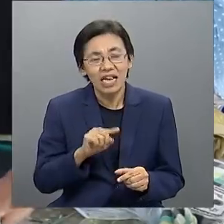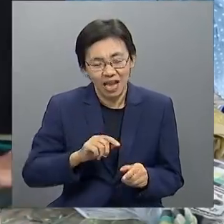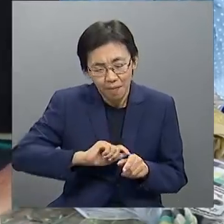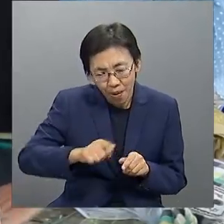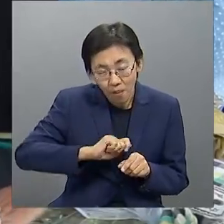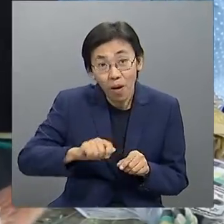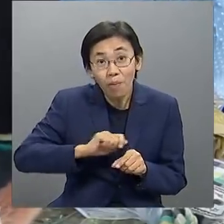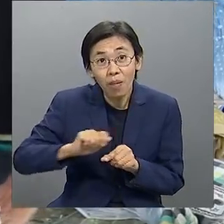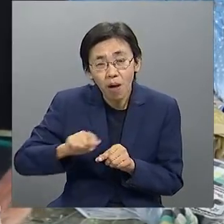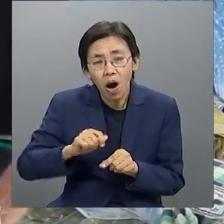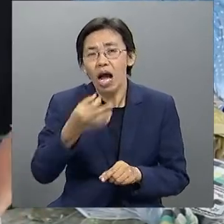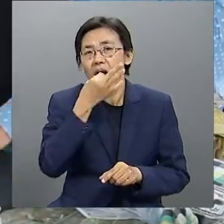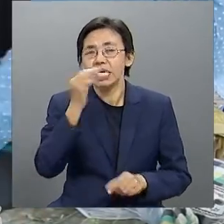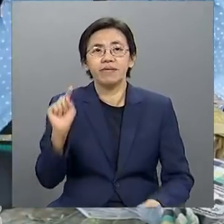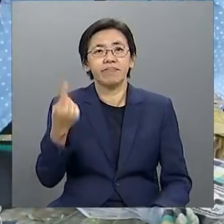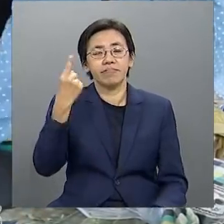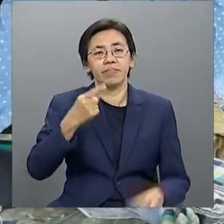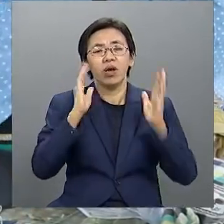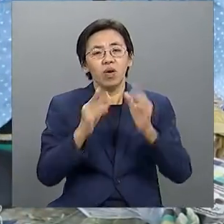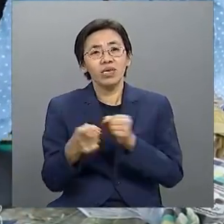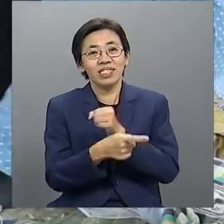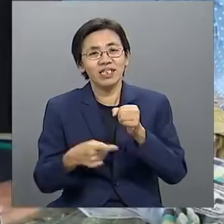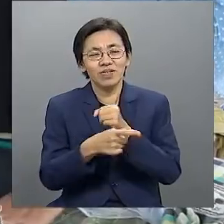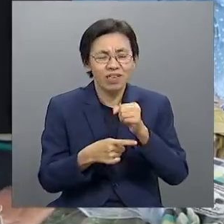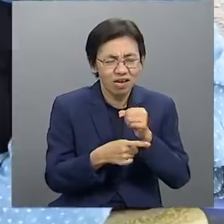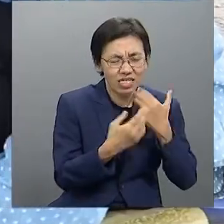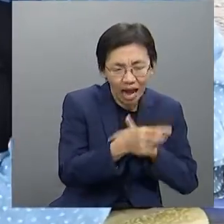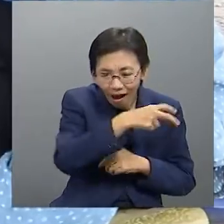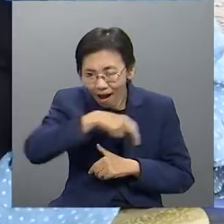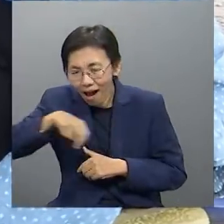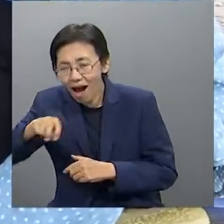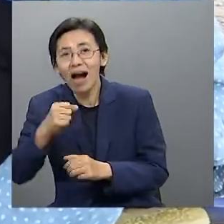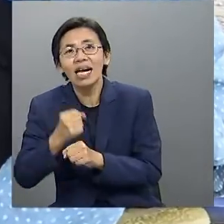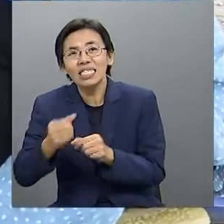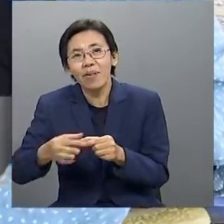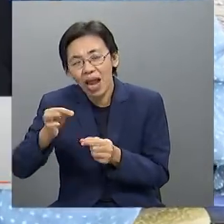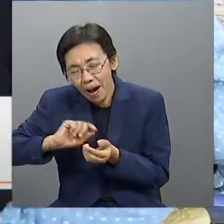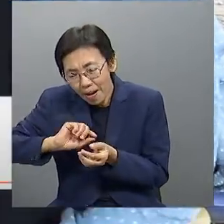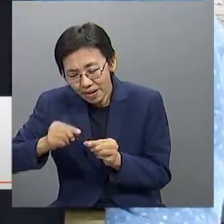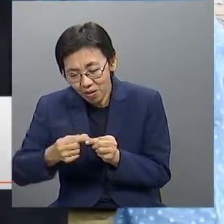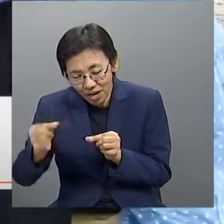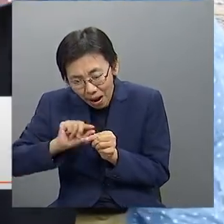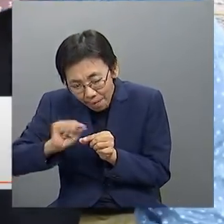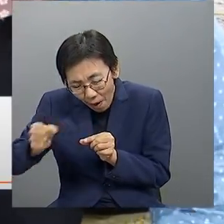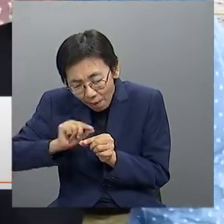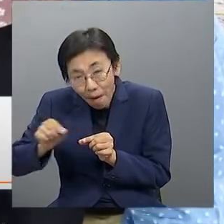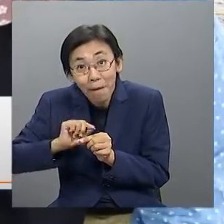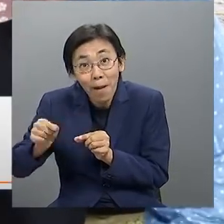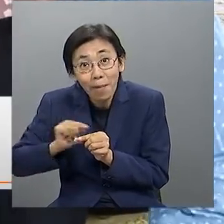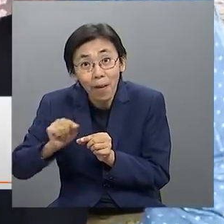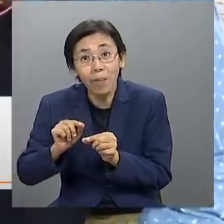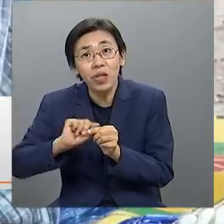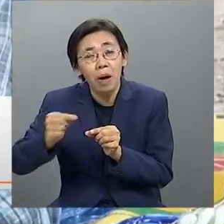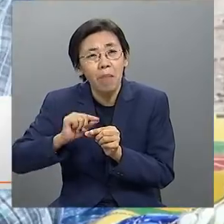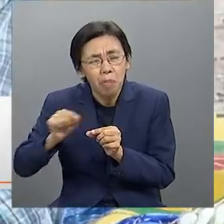อาชีพใหม่ครับที่ชาวนาในพื้นที่ได้ยึดเป็นอาชีพหลักในช่วงนี้เพื่อสร้างรายได้เสริมครับหลังจากที่ช่วงนี้มันทำนาปรังไม่ได้ไ